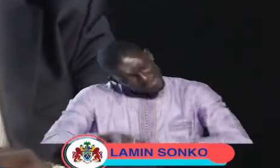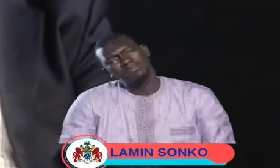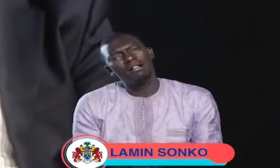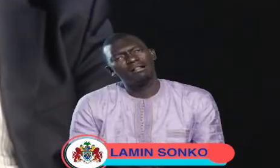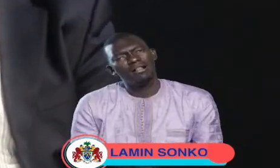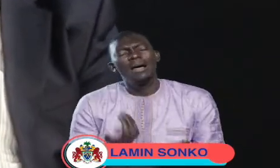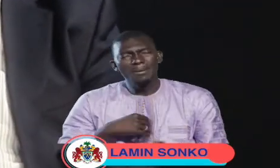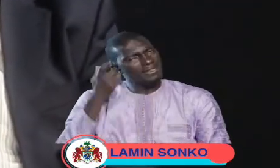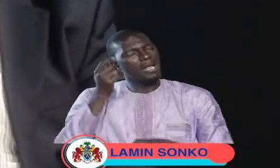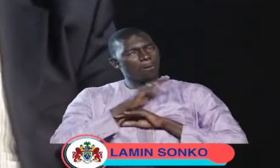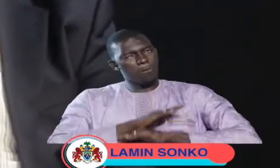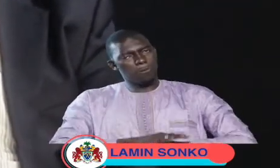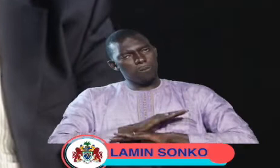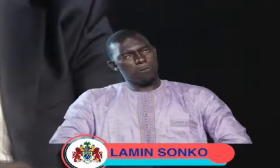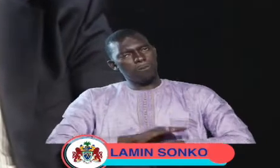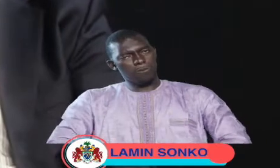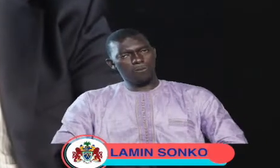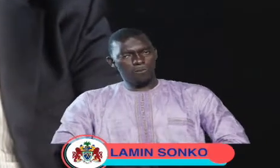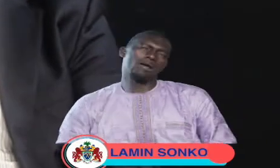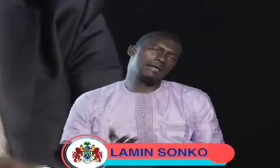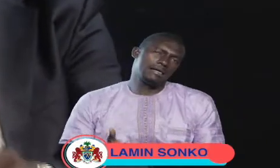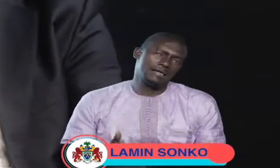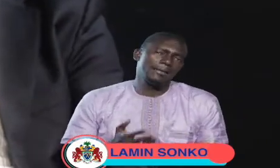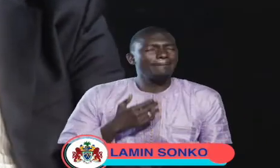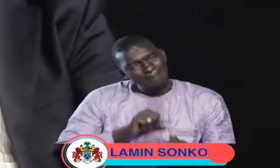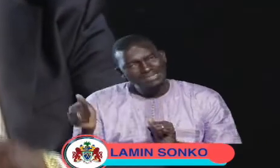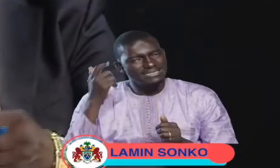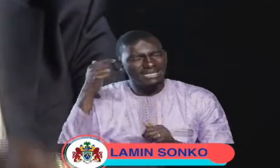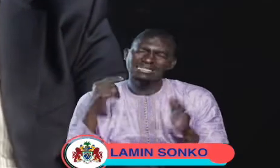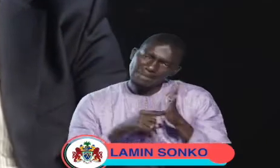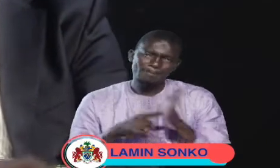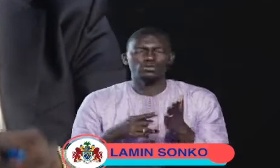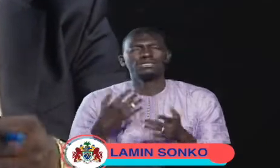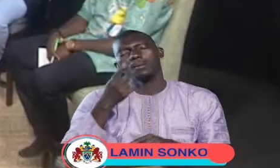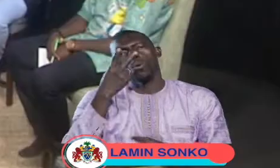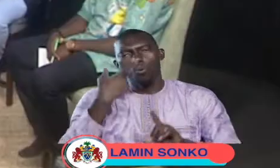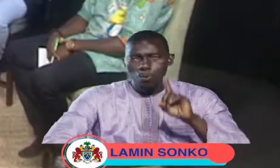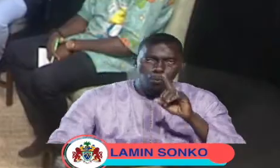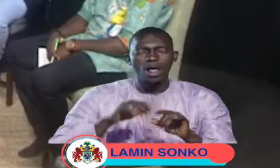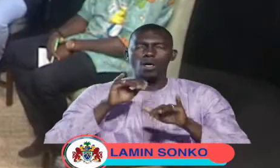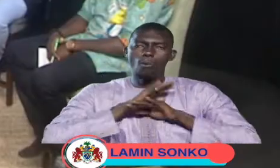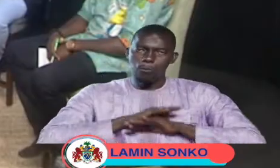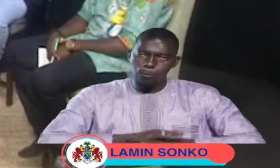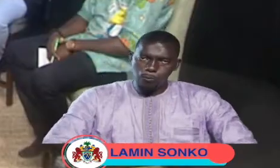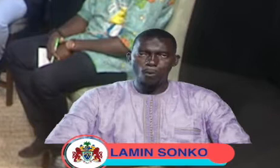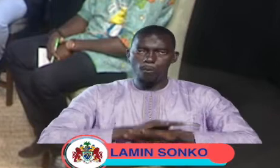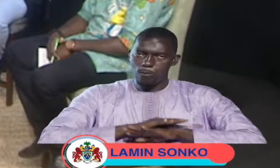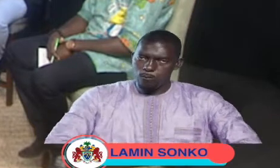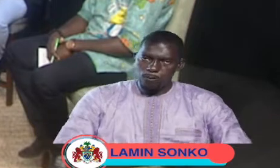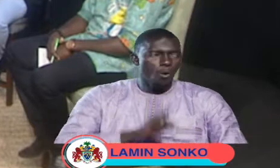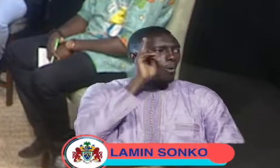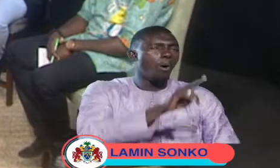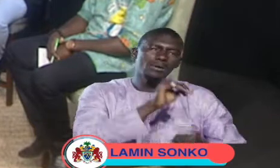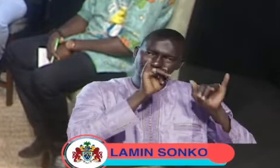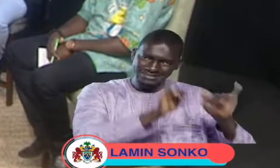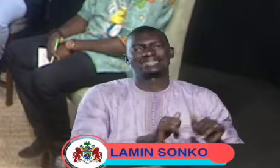ses muñe ye sabari nga wala lokun nana wala lokun na wala tel karfulo nga be nga muño nga tamande nga sabu saratol